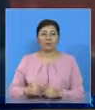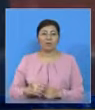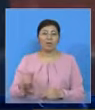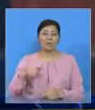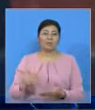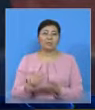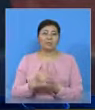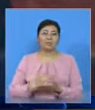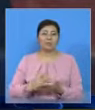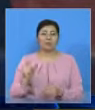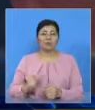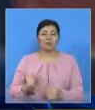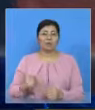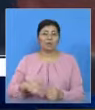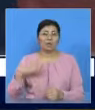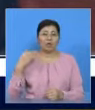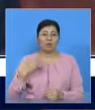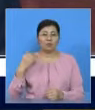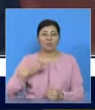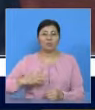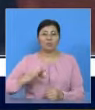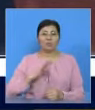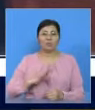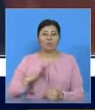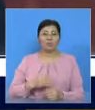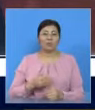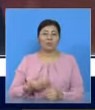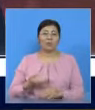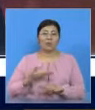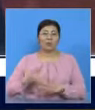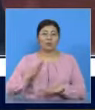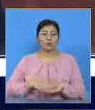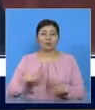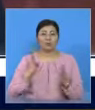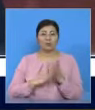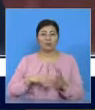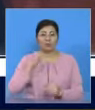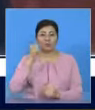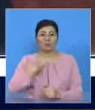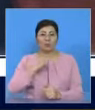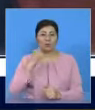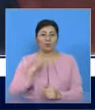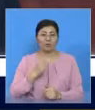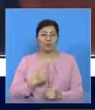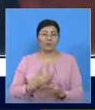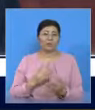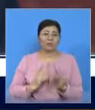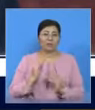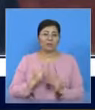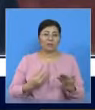люди, которые для Актюбинской области – трудные 90-е годы во время становления нашего молодого